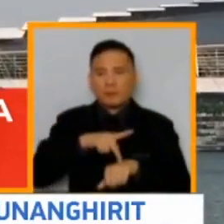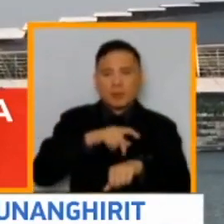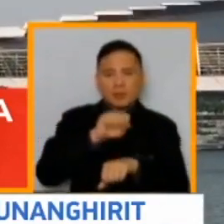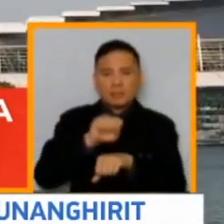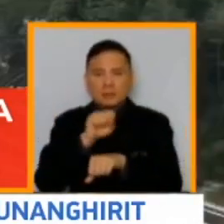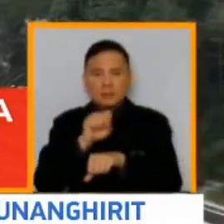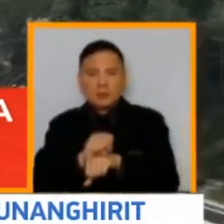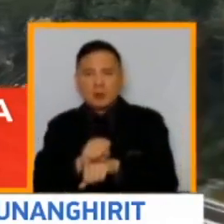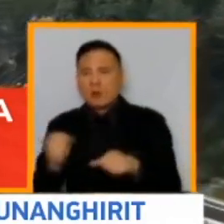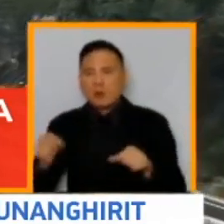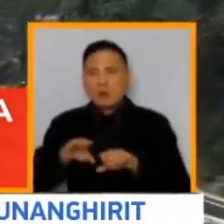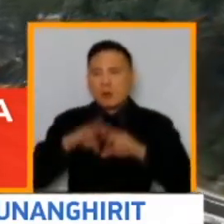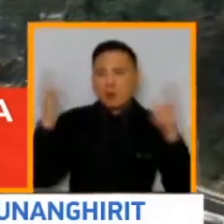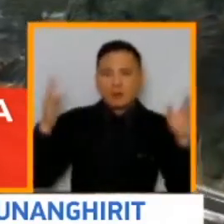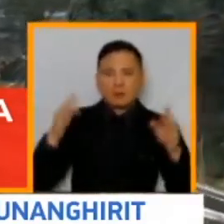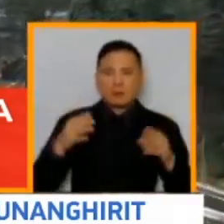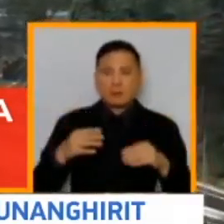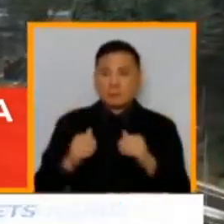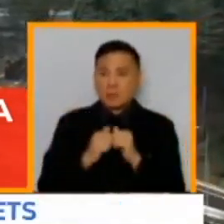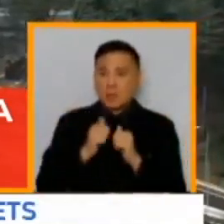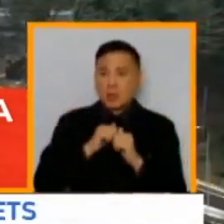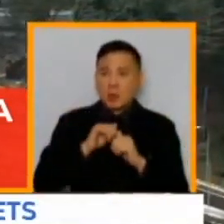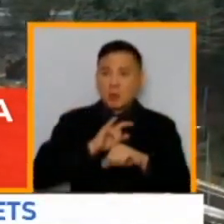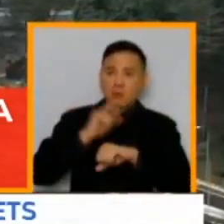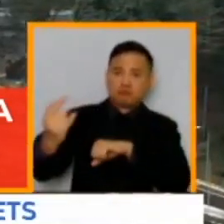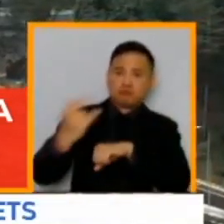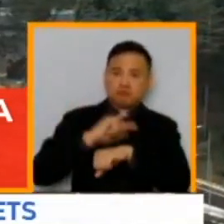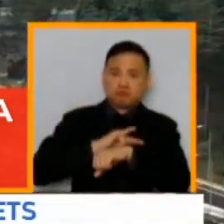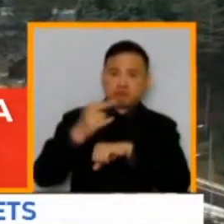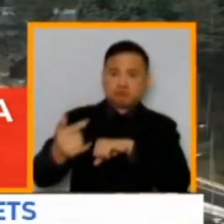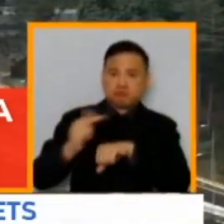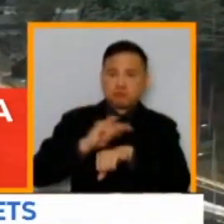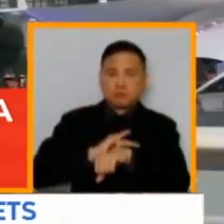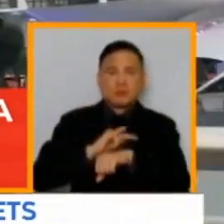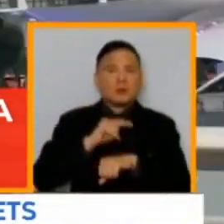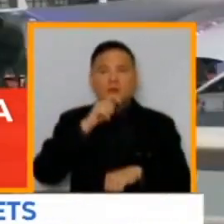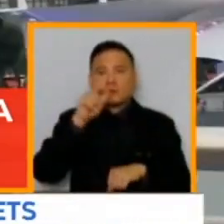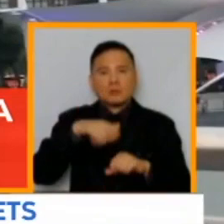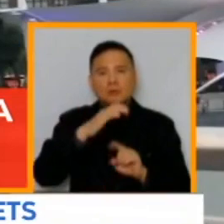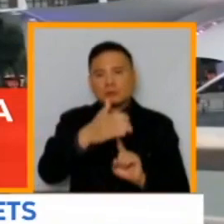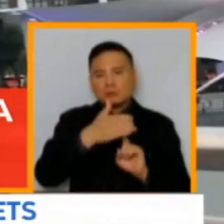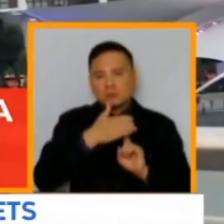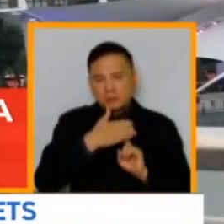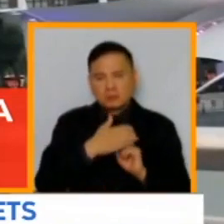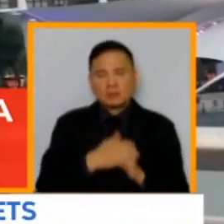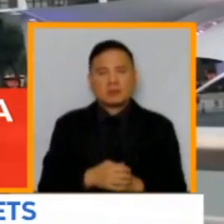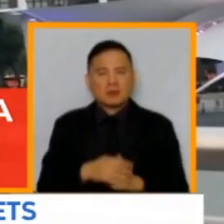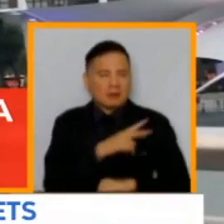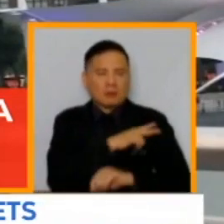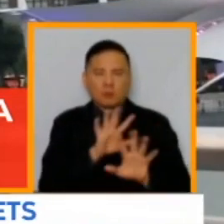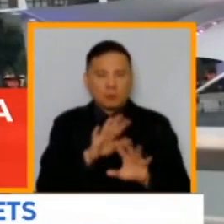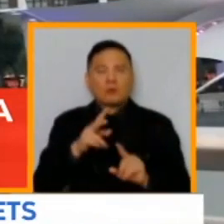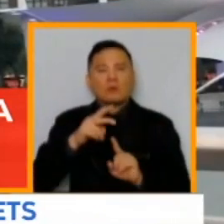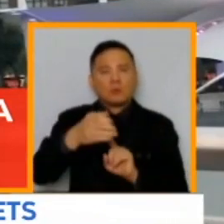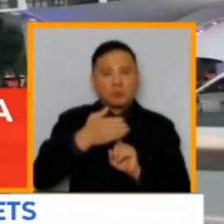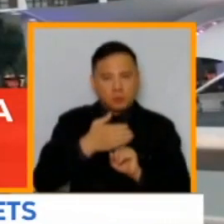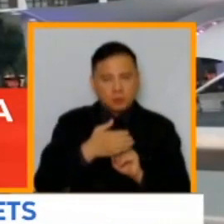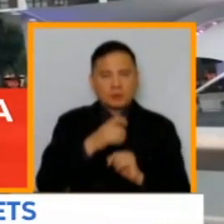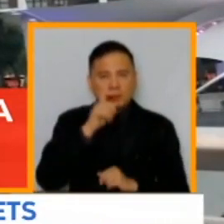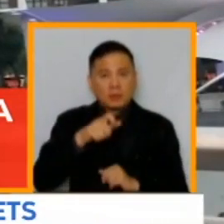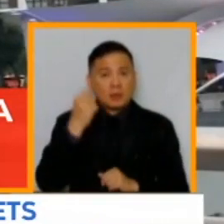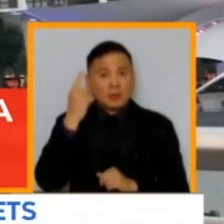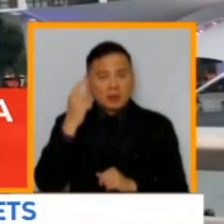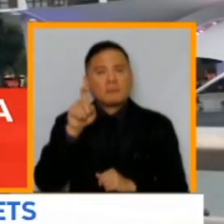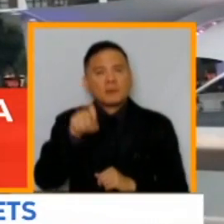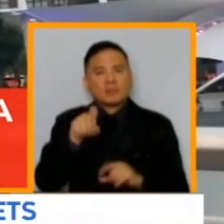sa Singapore na pupunta sa Pilipinas ay hindi na kailangan mag-quarantine pagdating dito. Pero required pa rin ang COVID testing ng mga biyahero